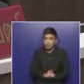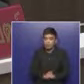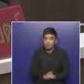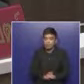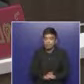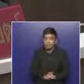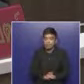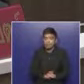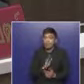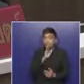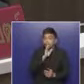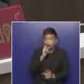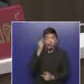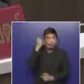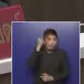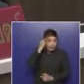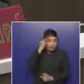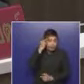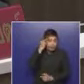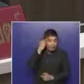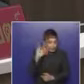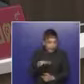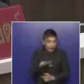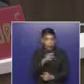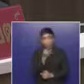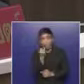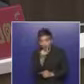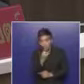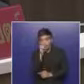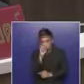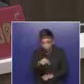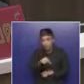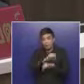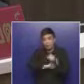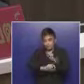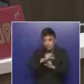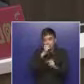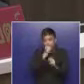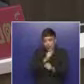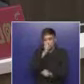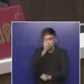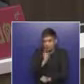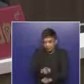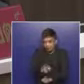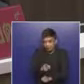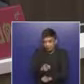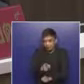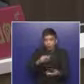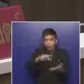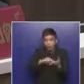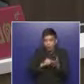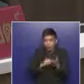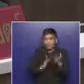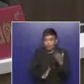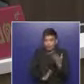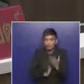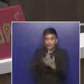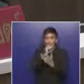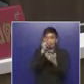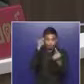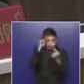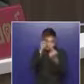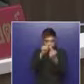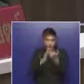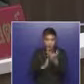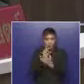แล้วก็เมื่อตระหนักแล้วต้องปฏิบัติได้จริงนะครับปฏิบัติได้จริงจึงจะถือว่าได้ผลนะคนรู้แล้